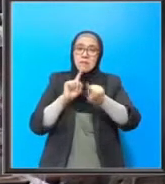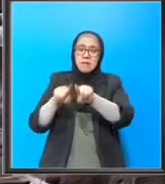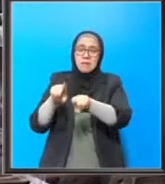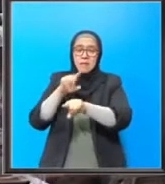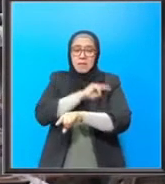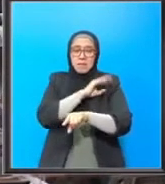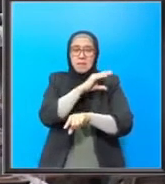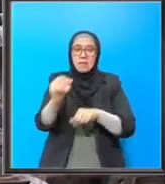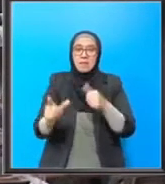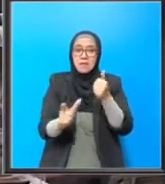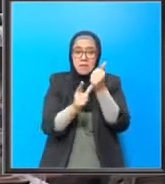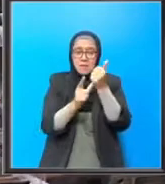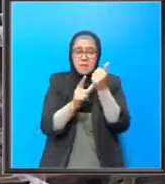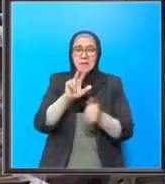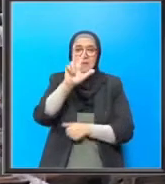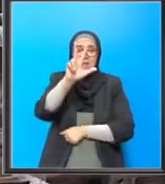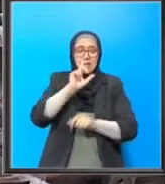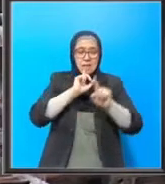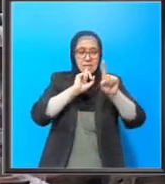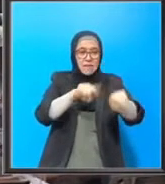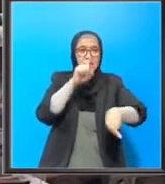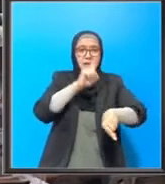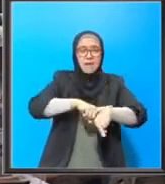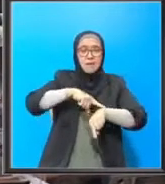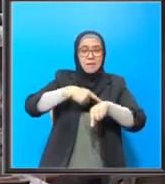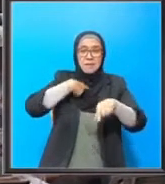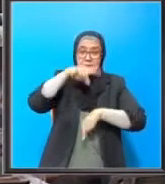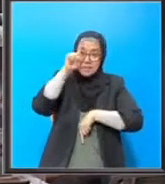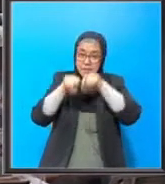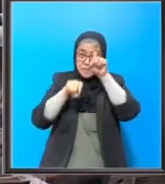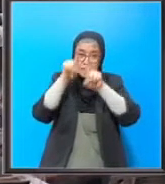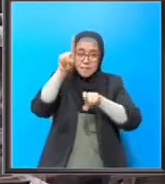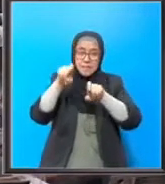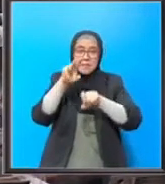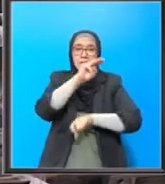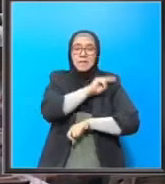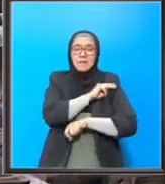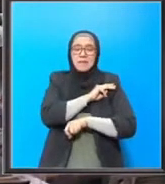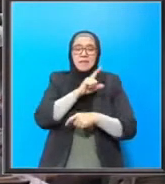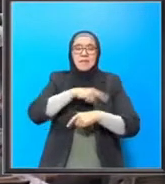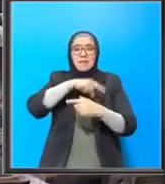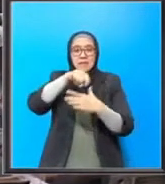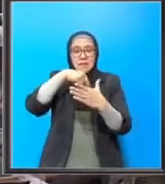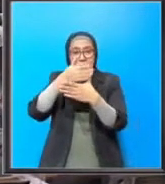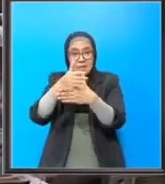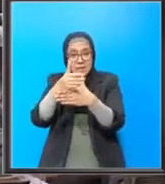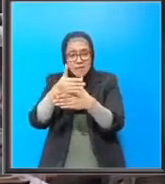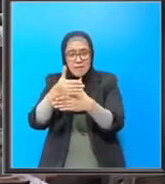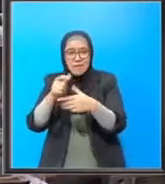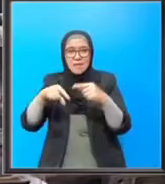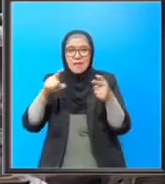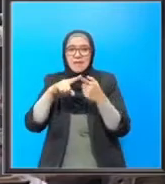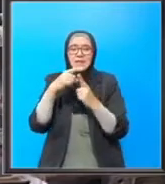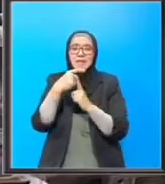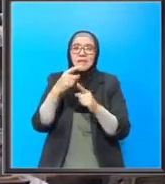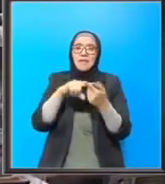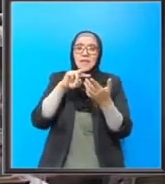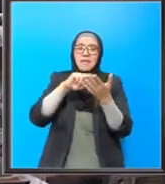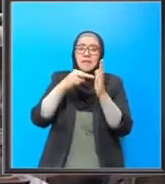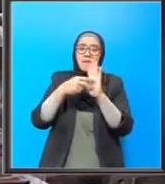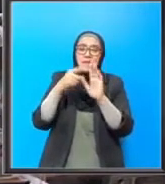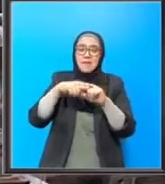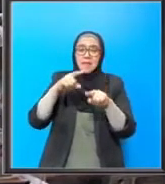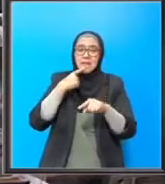Hai utara negara agency yang bertanggungjawab menyimpan koleksi Khazanah ilmu di peringkat kebangsaan untuk generasi masa kini dan masa